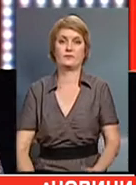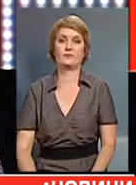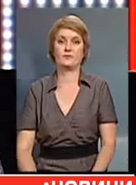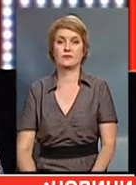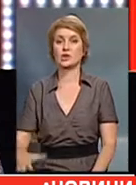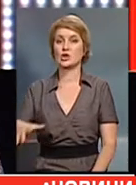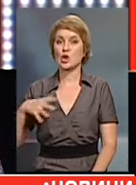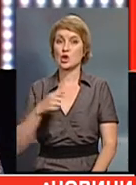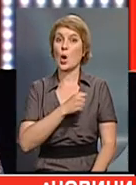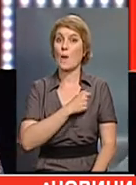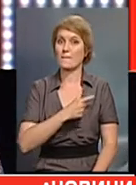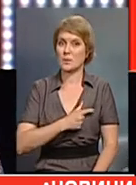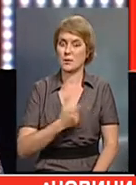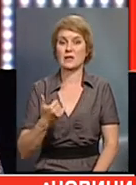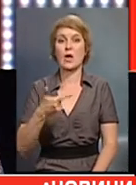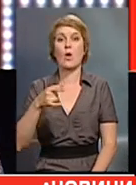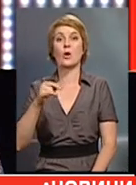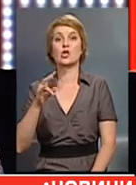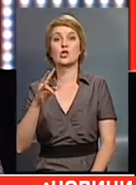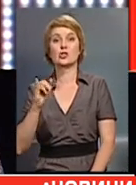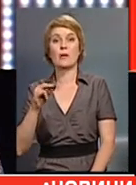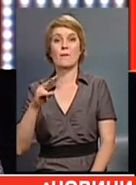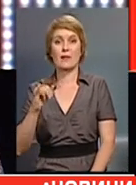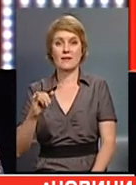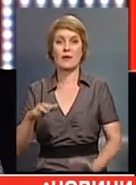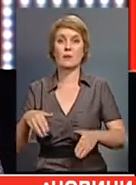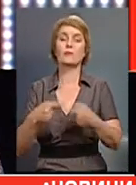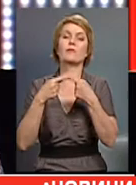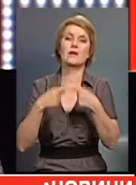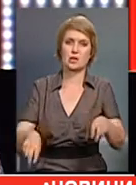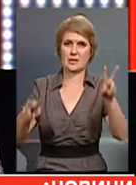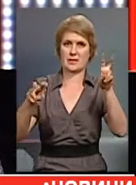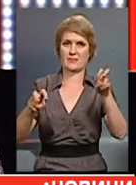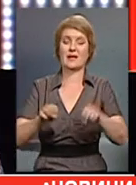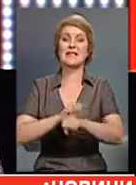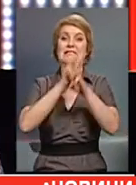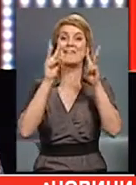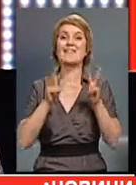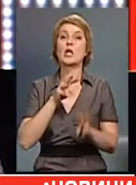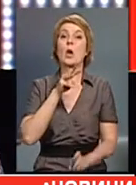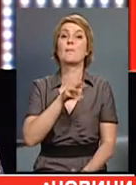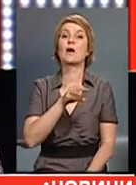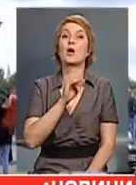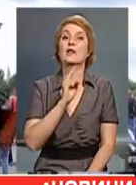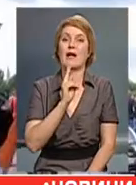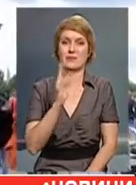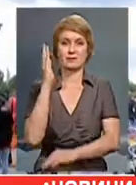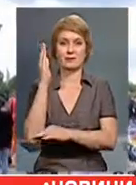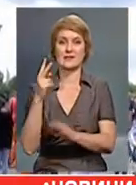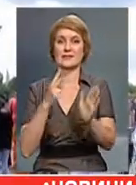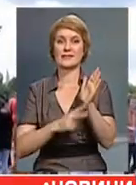Колишньому Комсомольську, а нині Горішніх Плавнях, пропонують альтернативну назву – Свято Миколаївськ. За неї проголосували